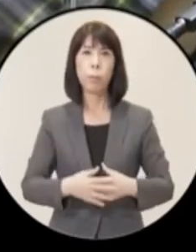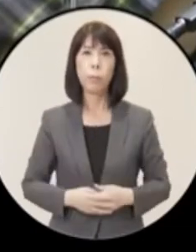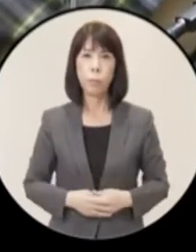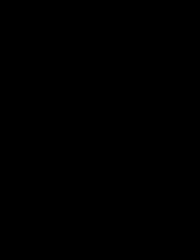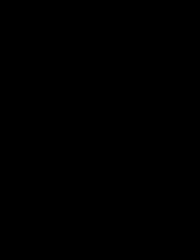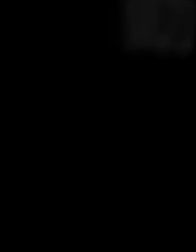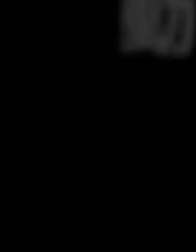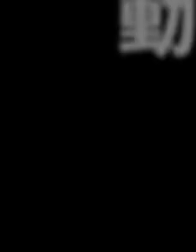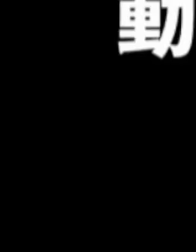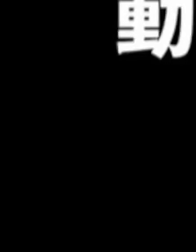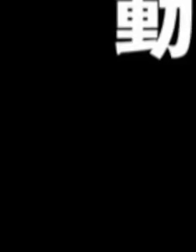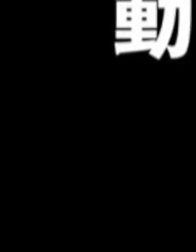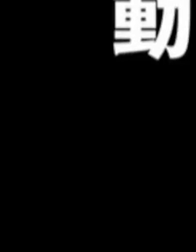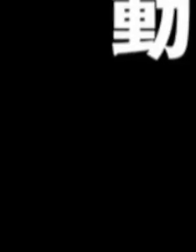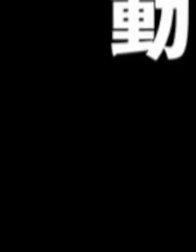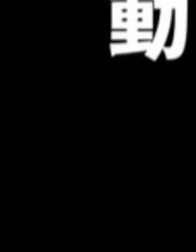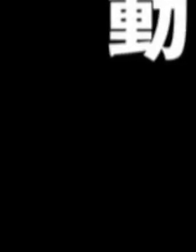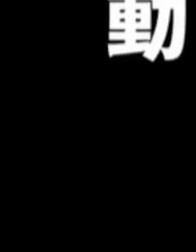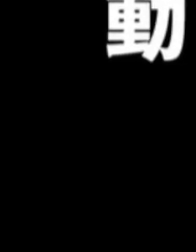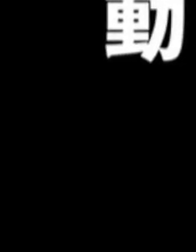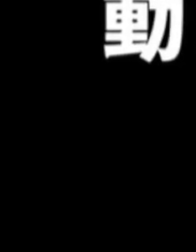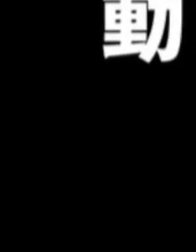こういう声が多いんですよ。